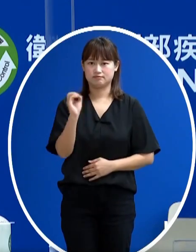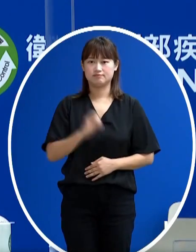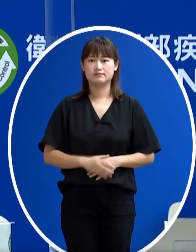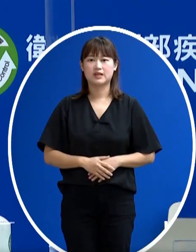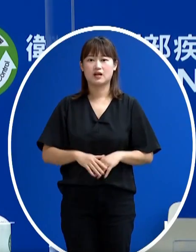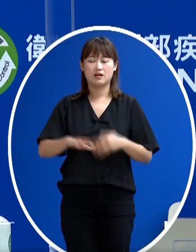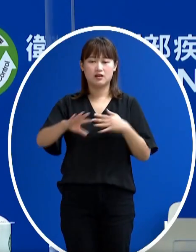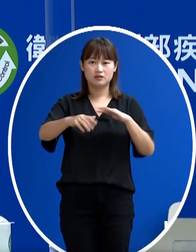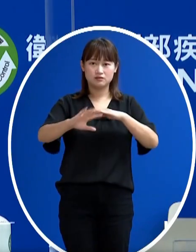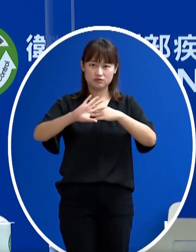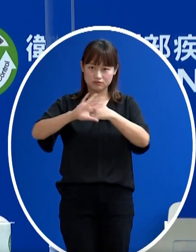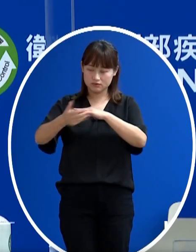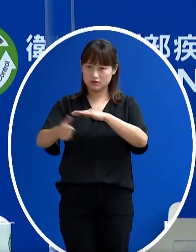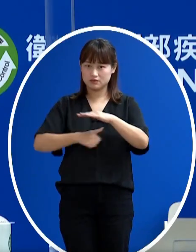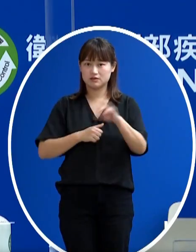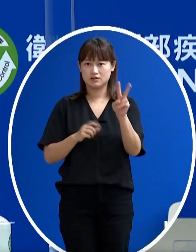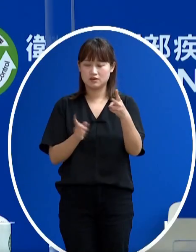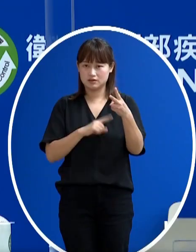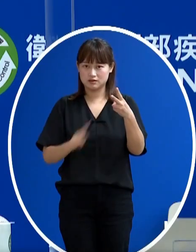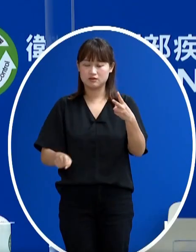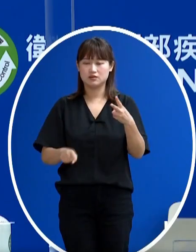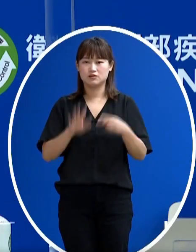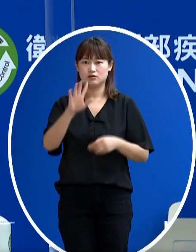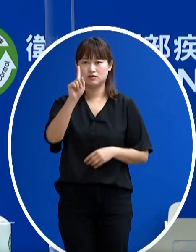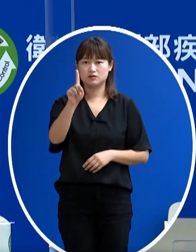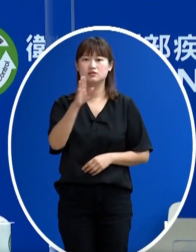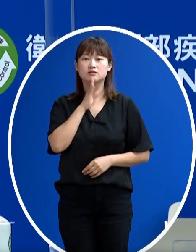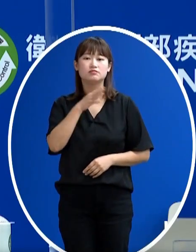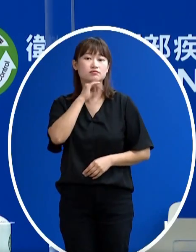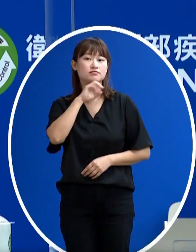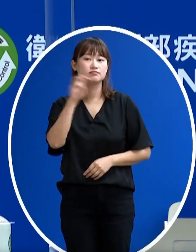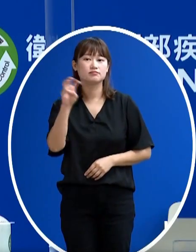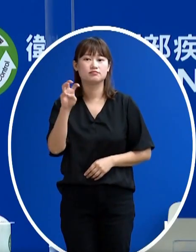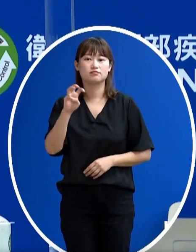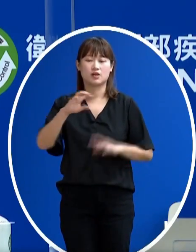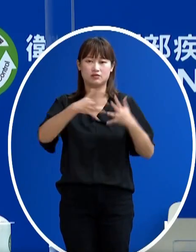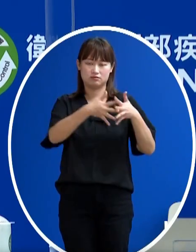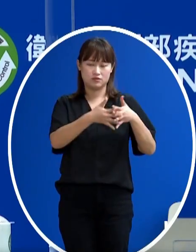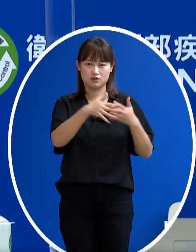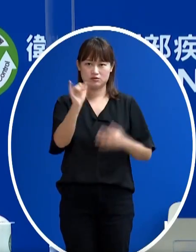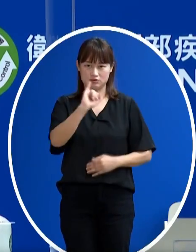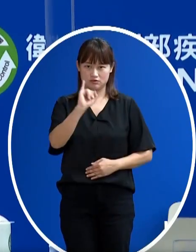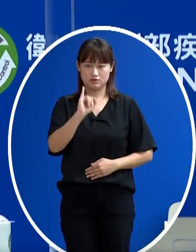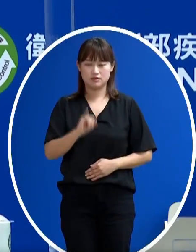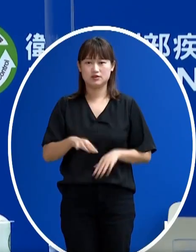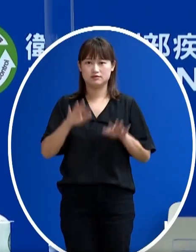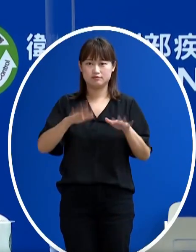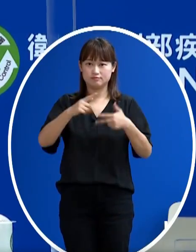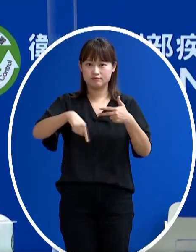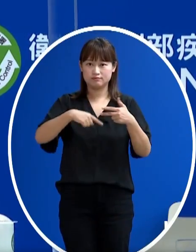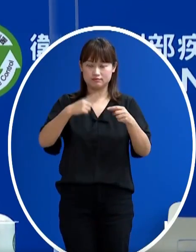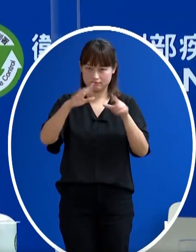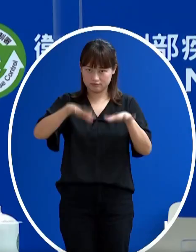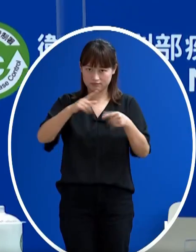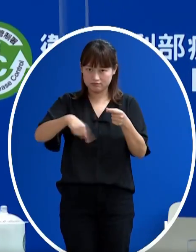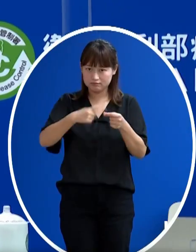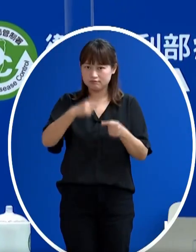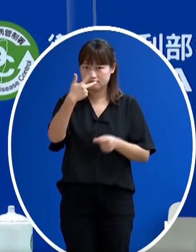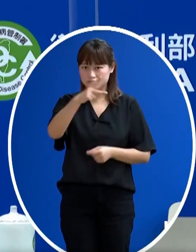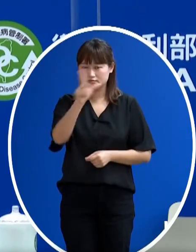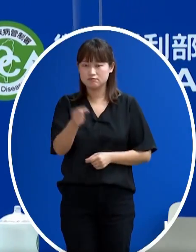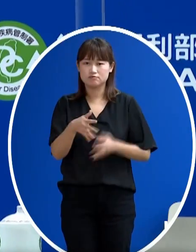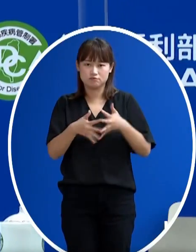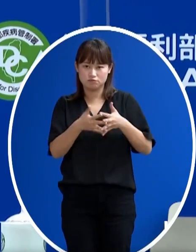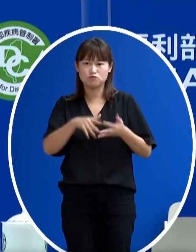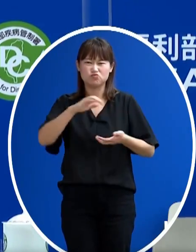个案中，那案16548是30多岁的本国籍女性，今年7月曾于美国确诊。